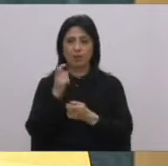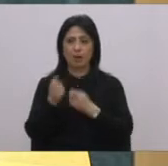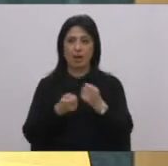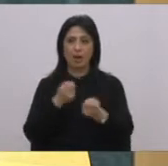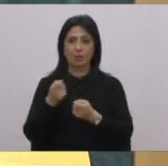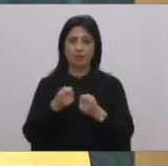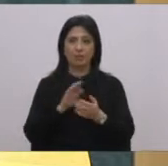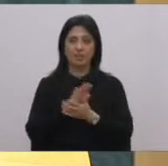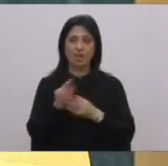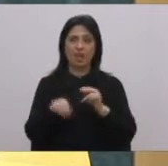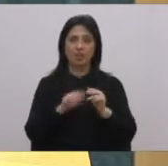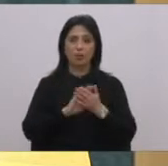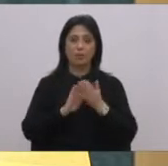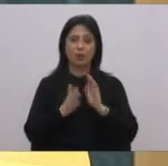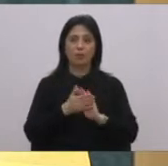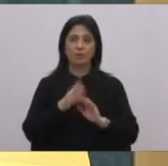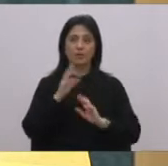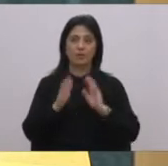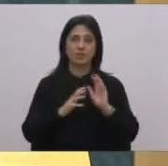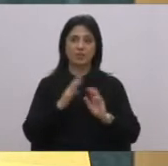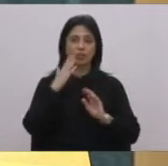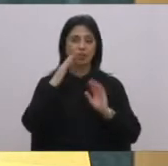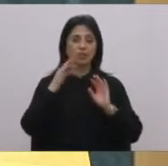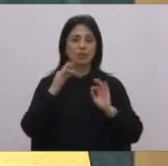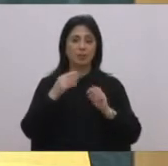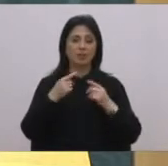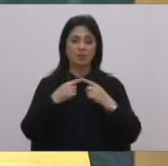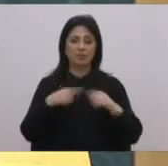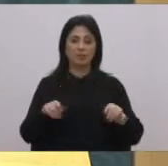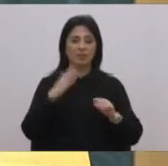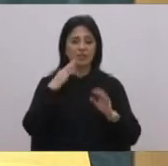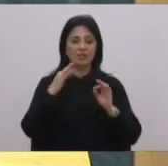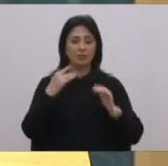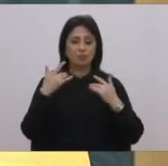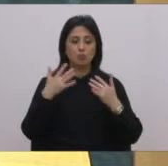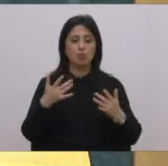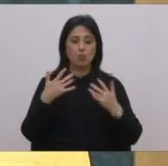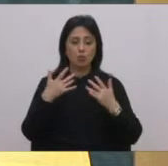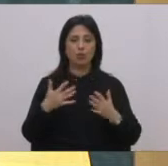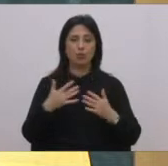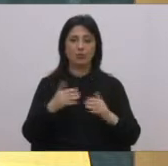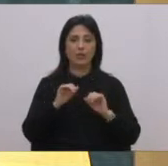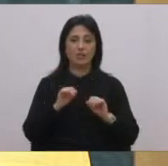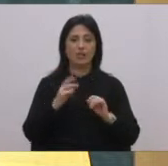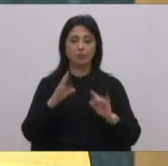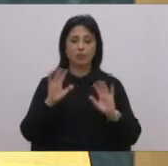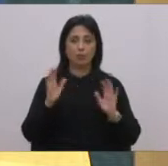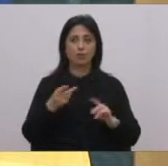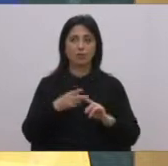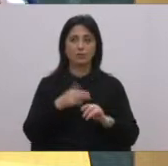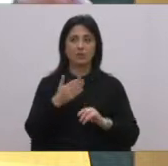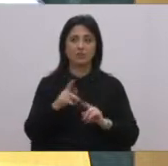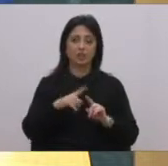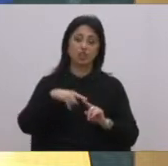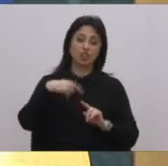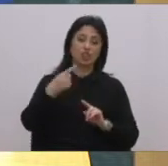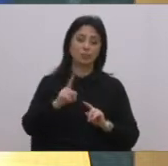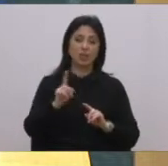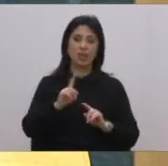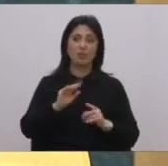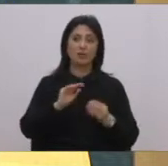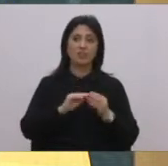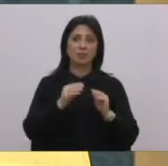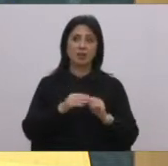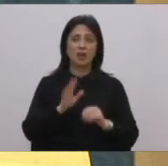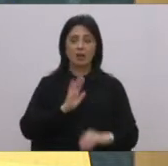და სახელშეკრულებო პირობების და საერთაშორისო სამართლის და სხვა სამართლის მოთხოვნების დაცვით უნდა მოხდეს იმისათვის, რომ შემდგომში რაიმე სხვა გამოწვევა